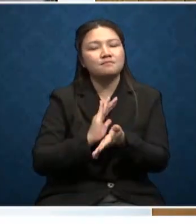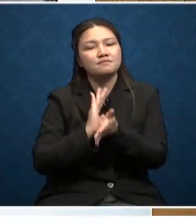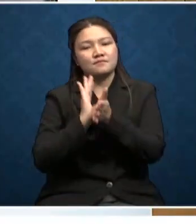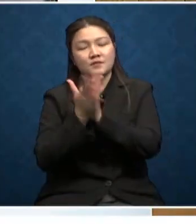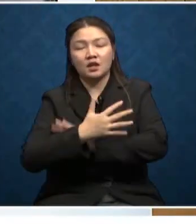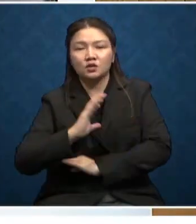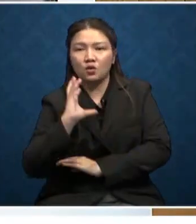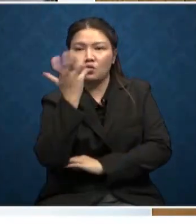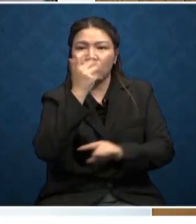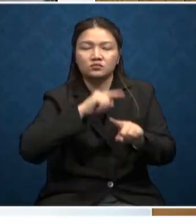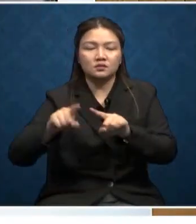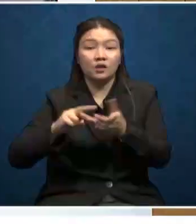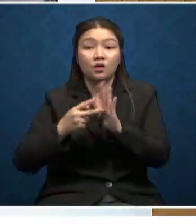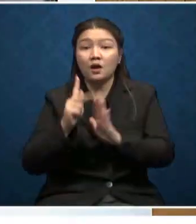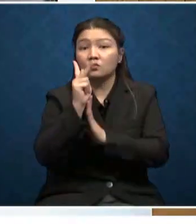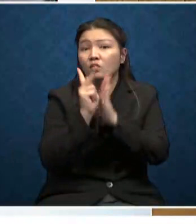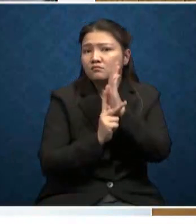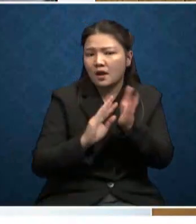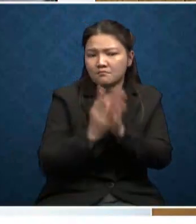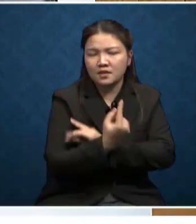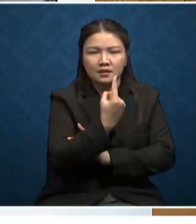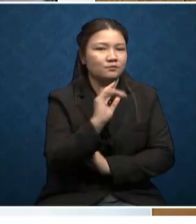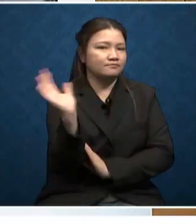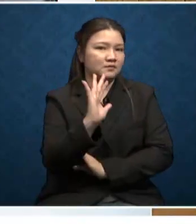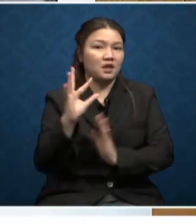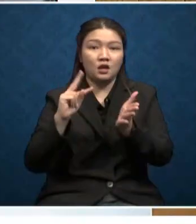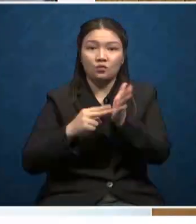ยนแปลงกฎหมายเท่านั้นแต่ยัง